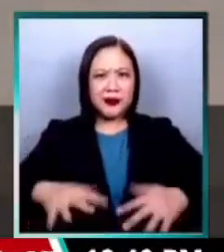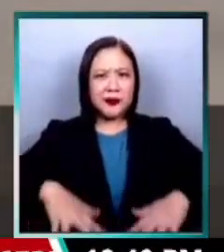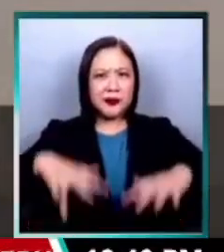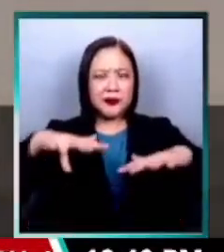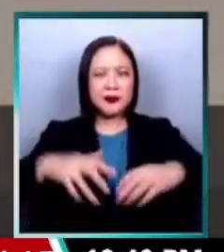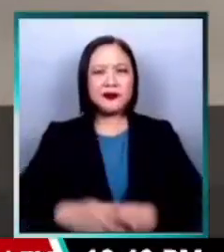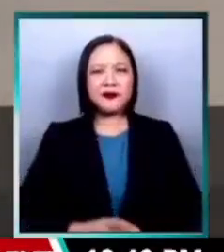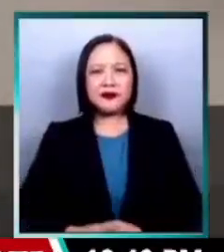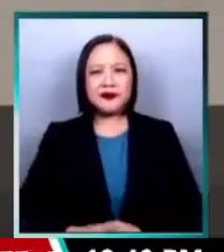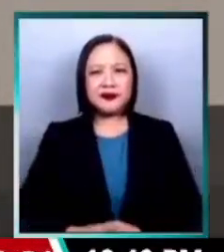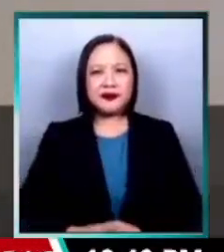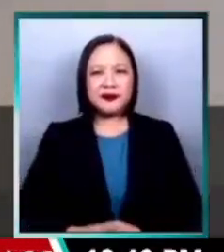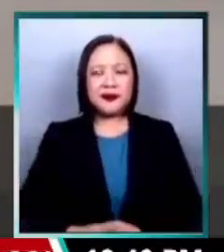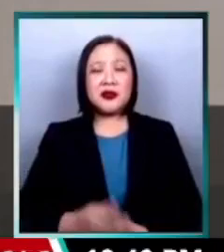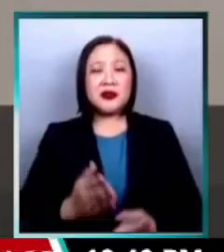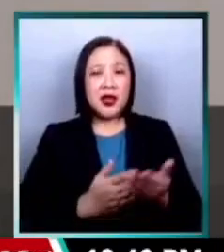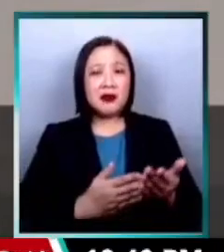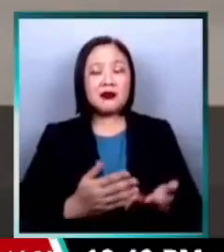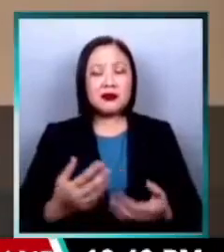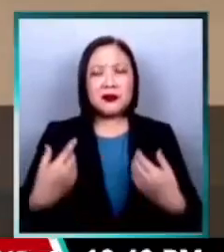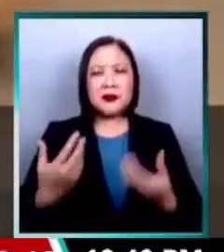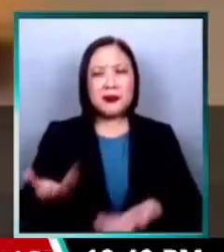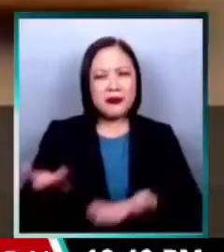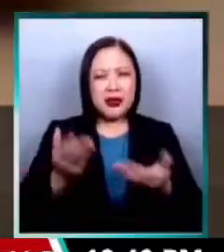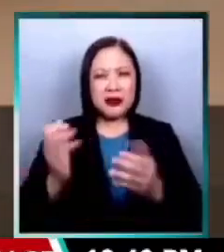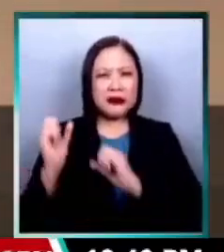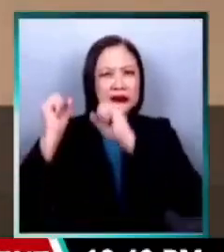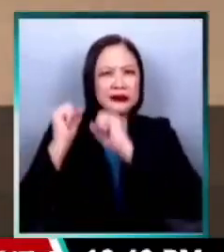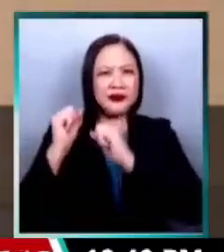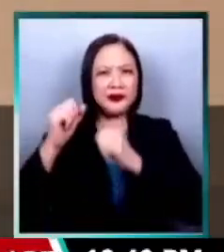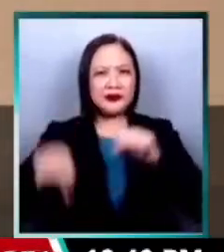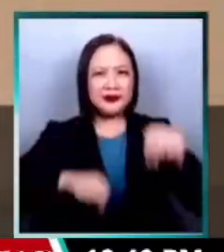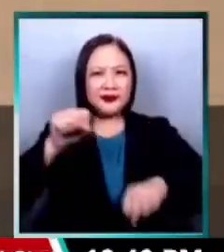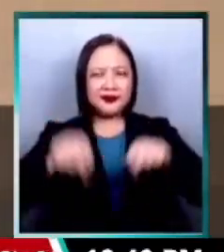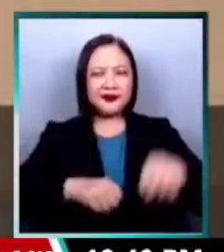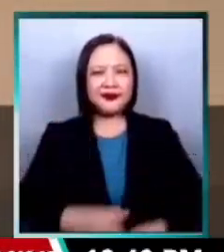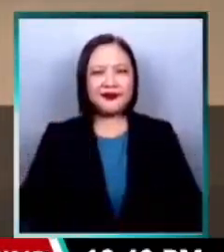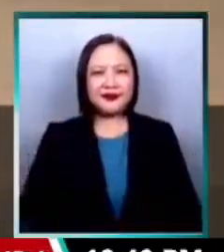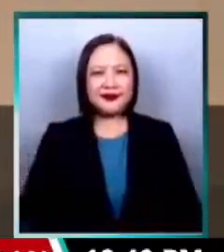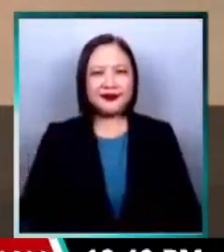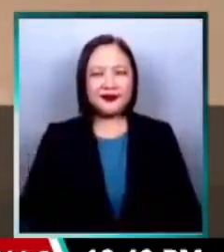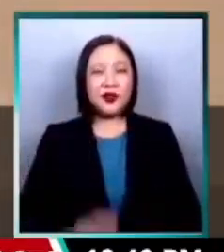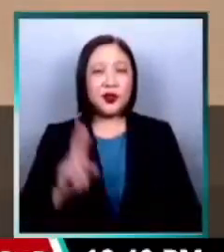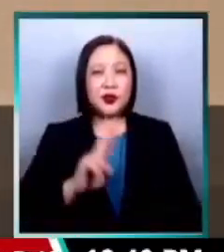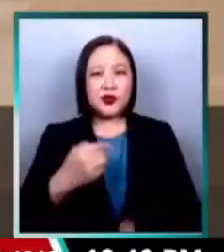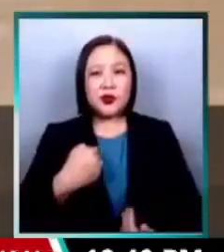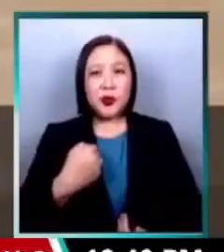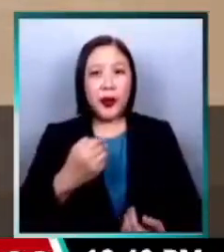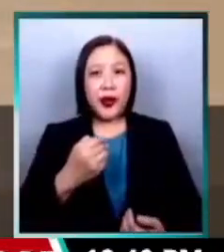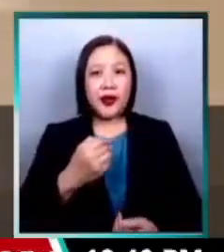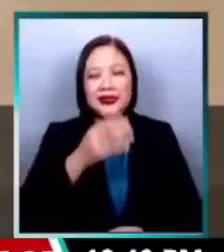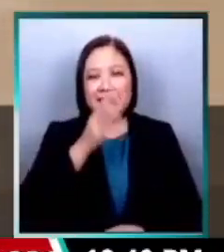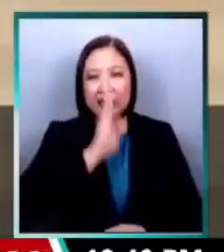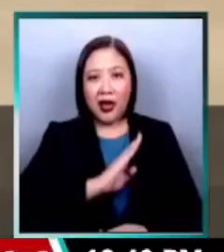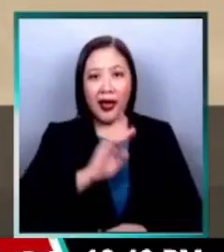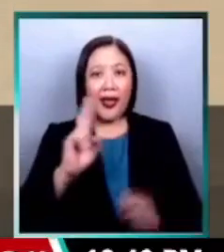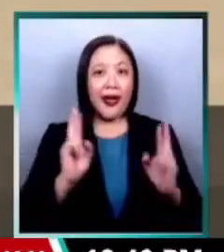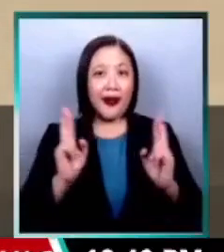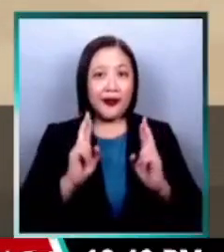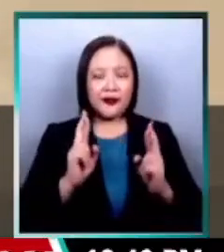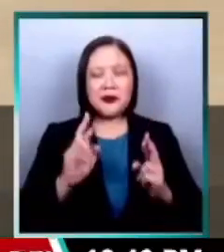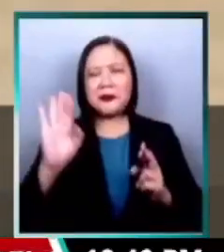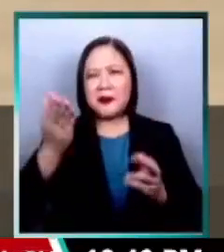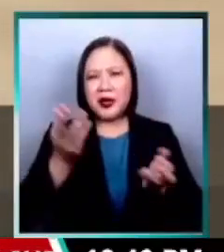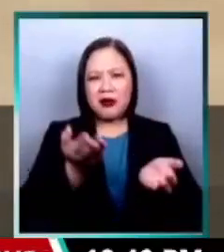Pinasa na ng iba ang kanilang bisikleta. Gumamit naman ng sirang ref bilang improvised floater ang ilang taga